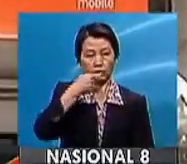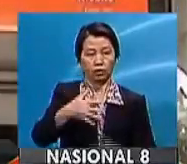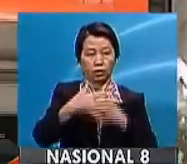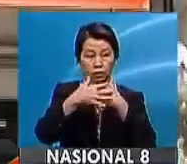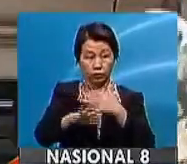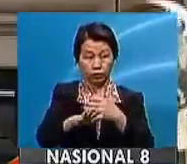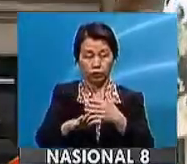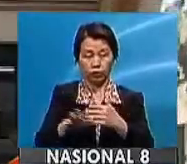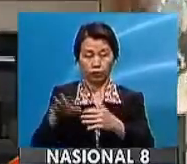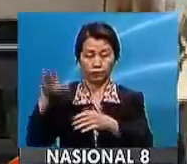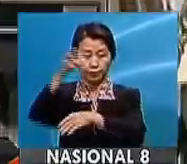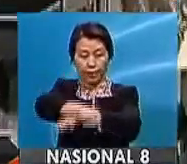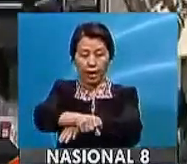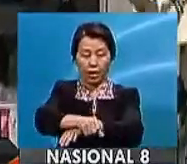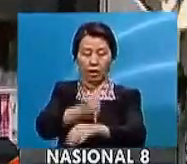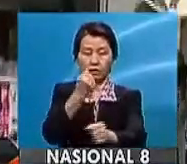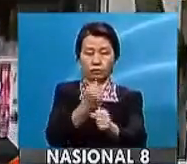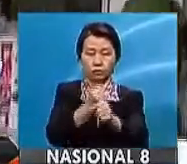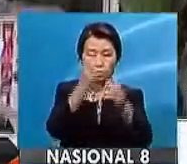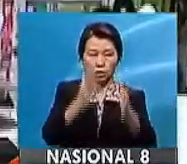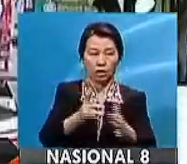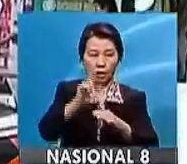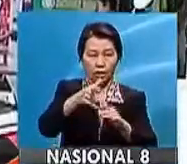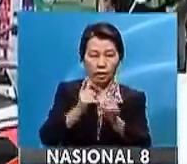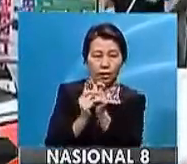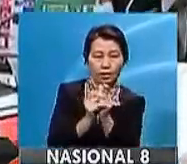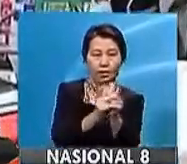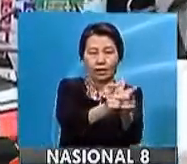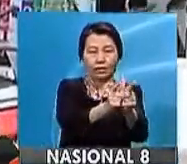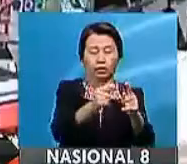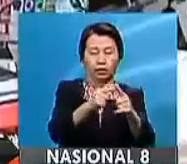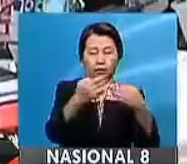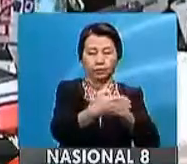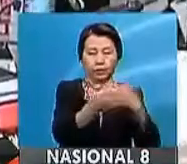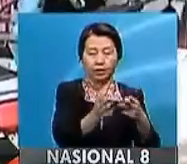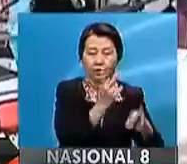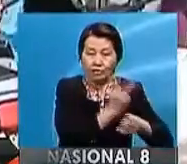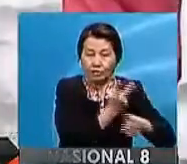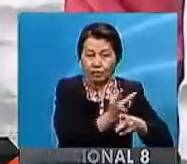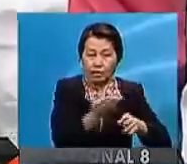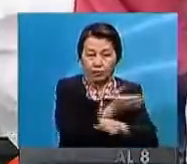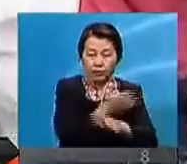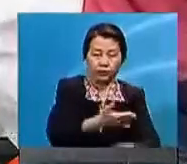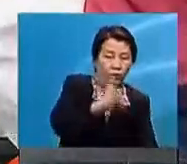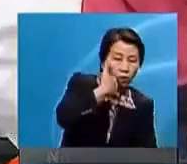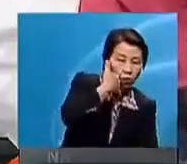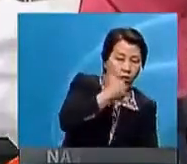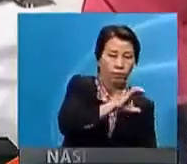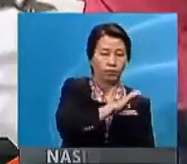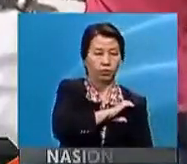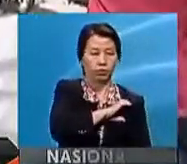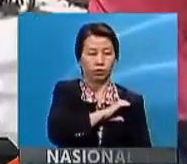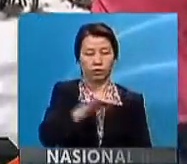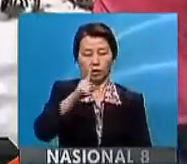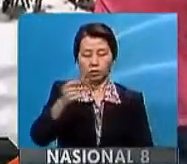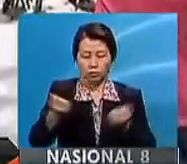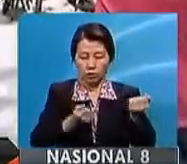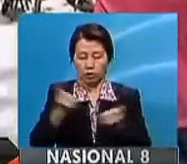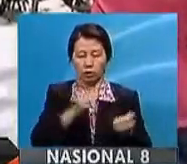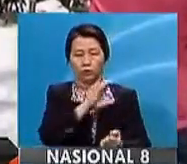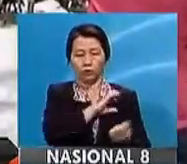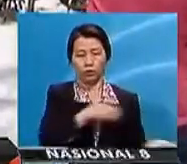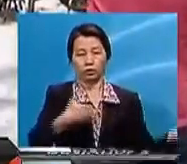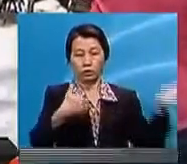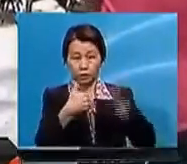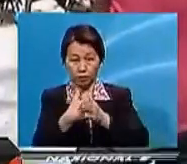selepas diserang dua pekerja terbabit kemudian melarikan diri ke bilik stor sebelum menghubungi polis sebuah kereta peronda tiba